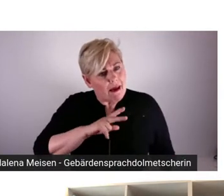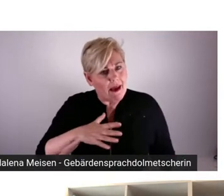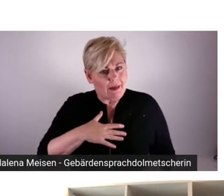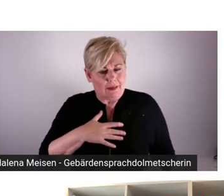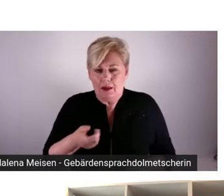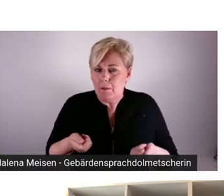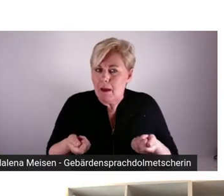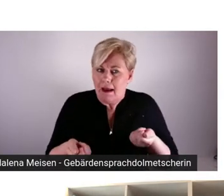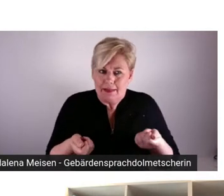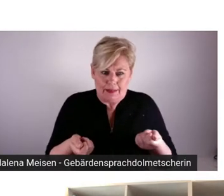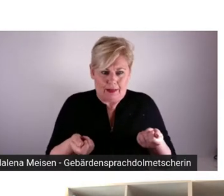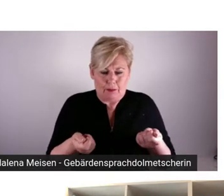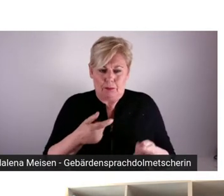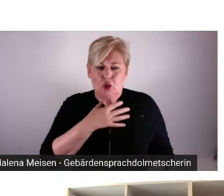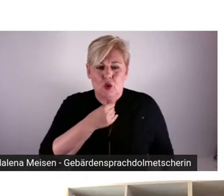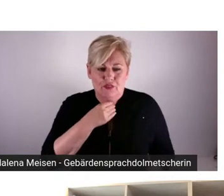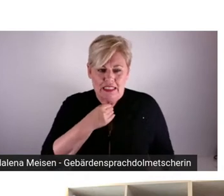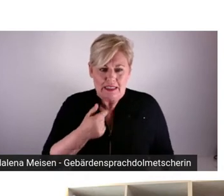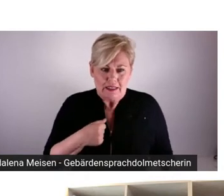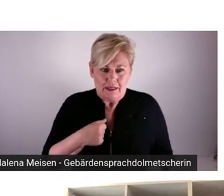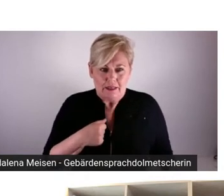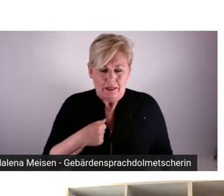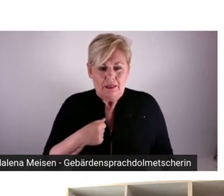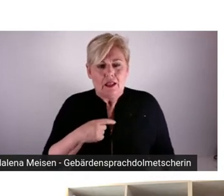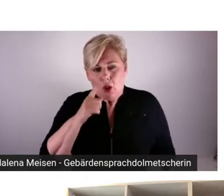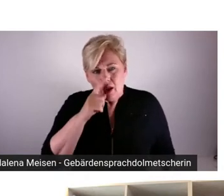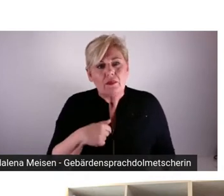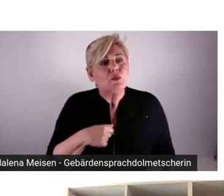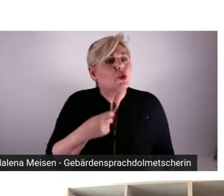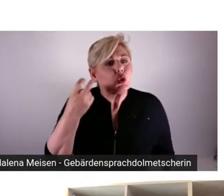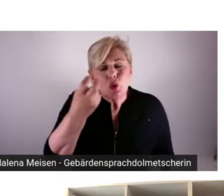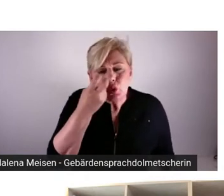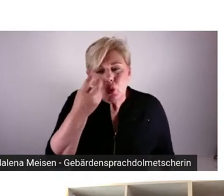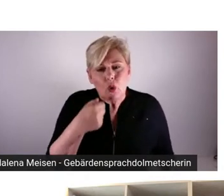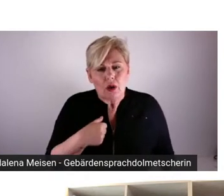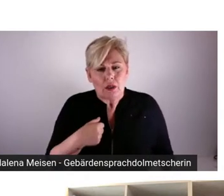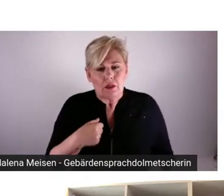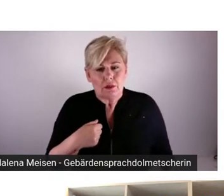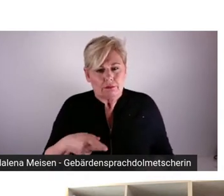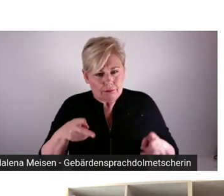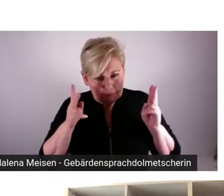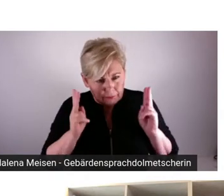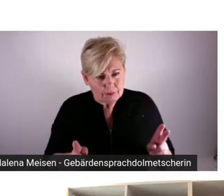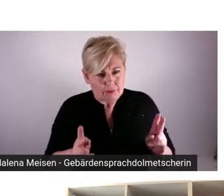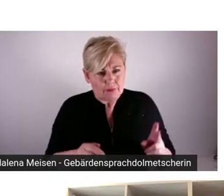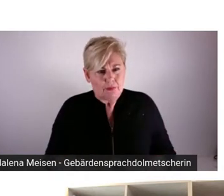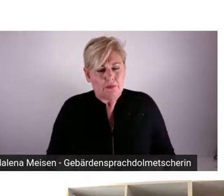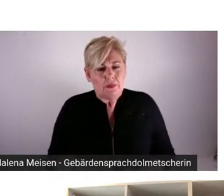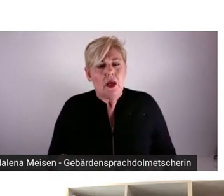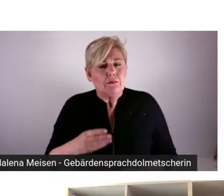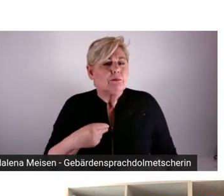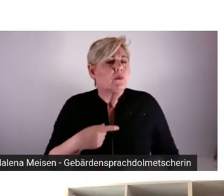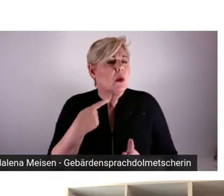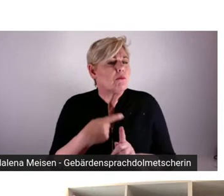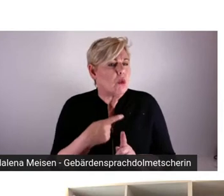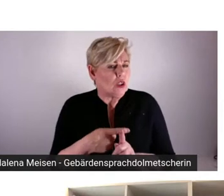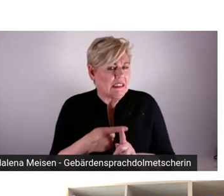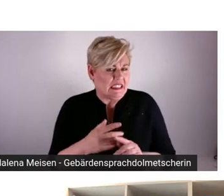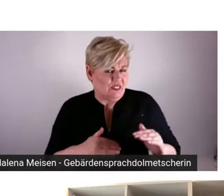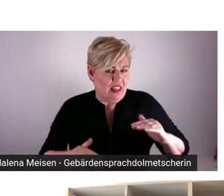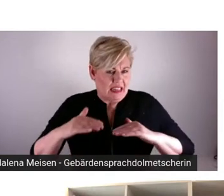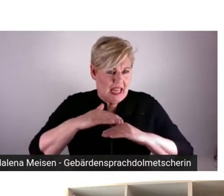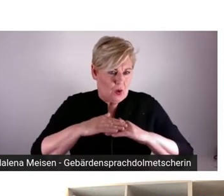Marketingbedürfnissen, also sozusagen immer auf der Suche nach möglichen Mitgliedern mit positivem Deckungsbeitrag sind,